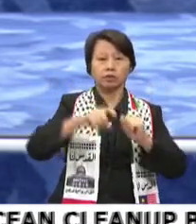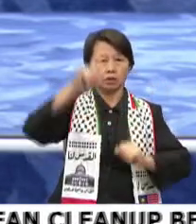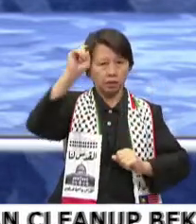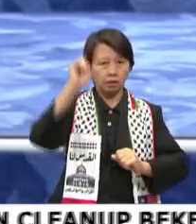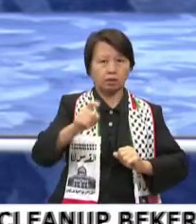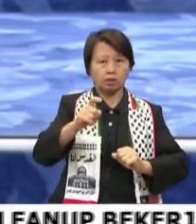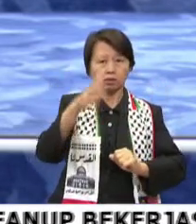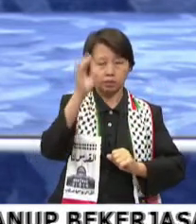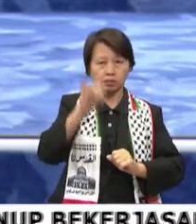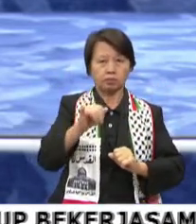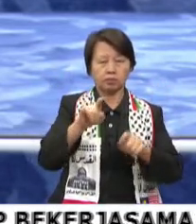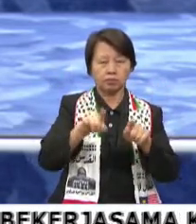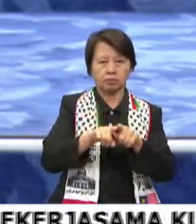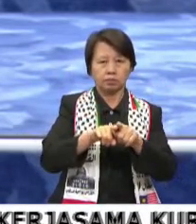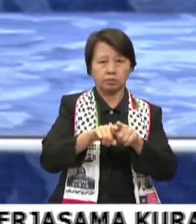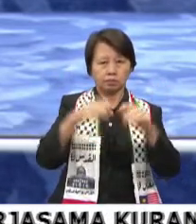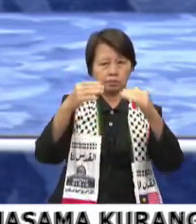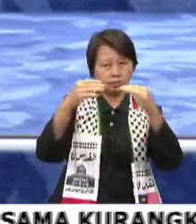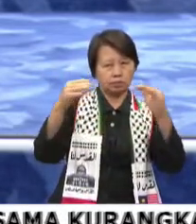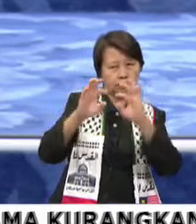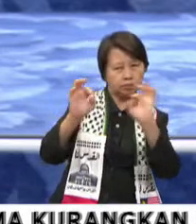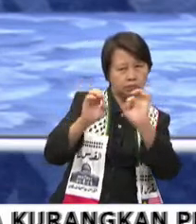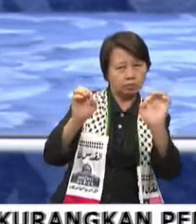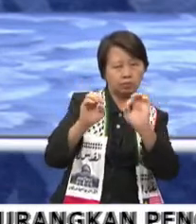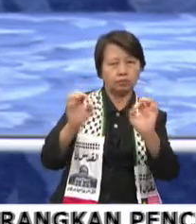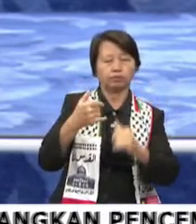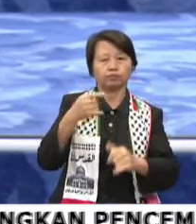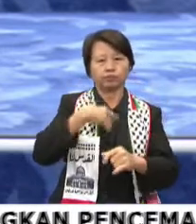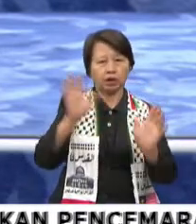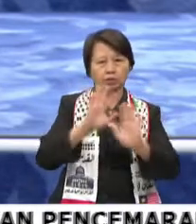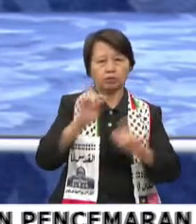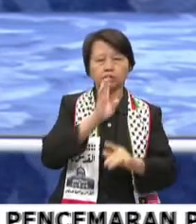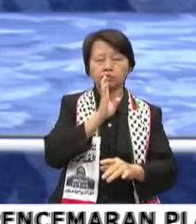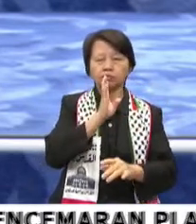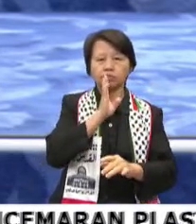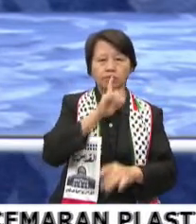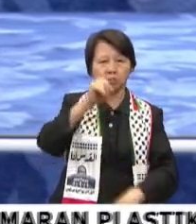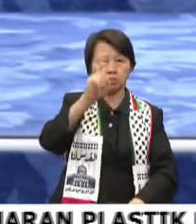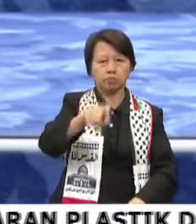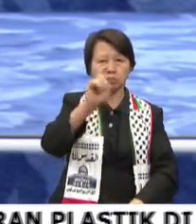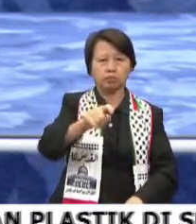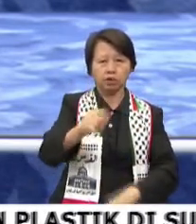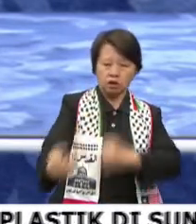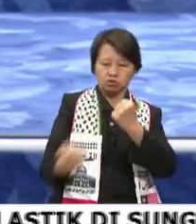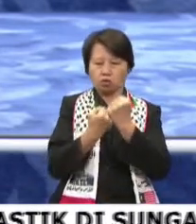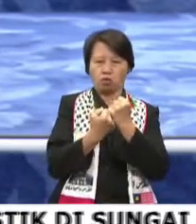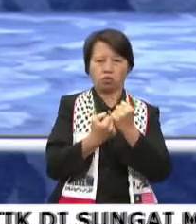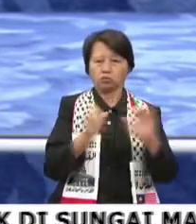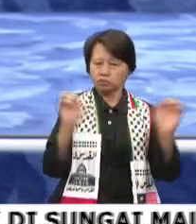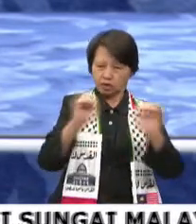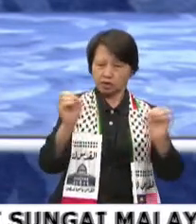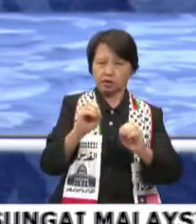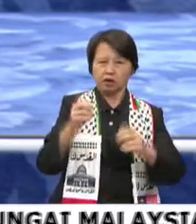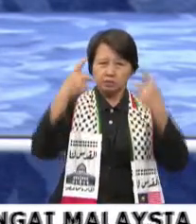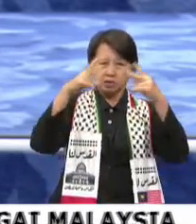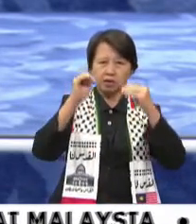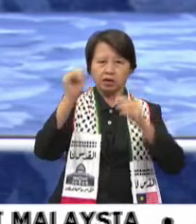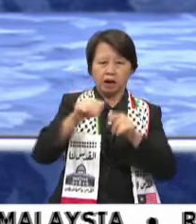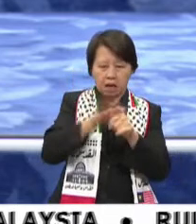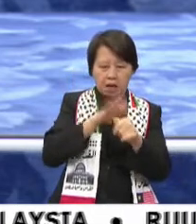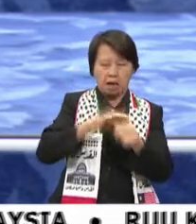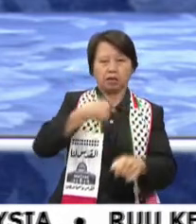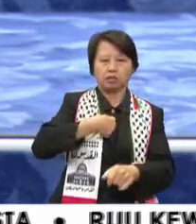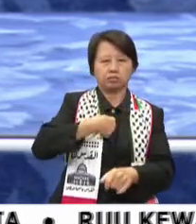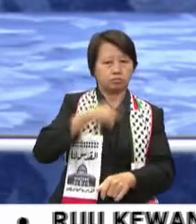juga resiprokal ya saya bukan kata mesti sokong P menteri dan jilat tak